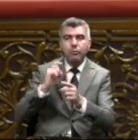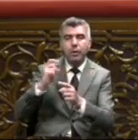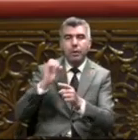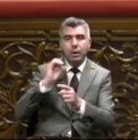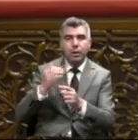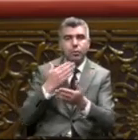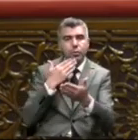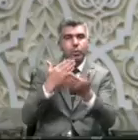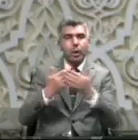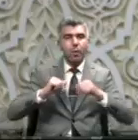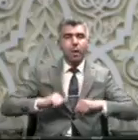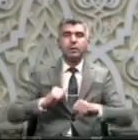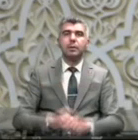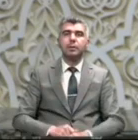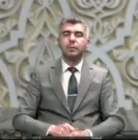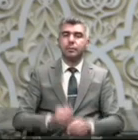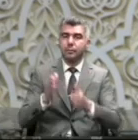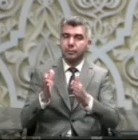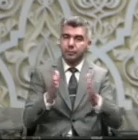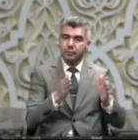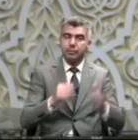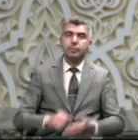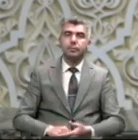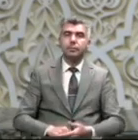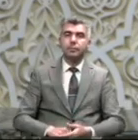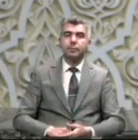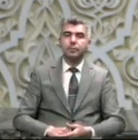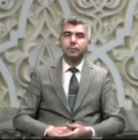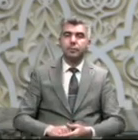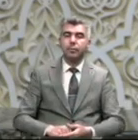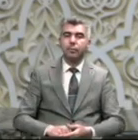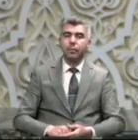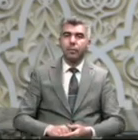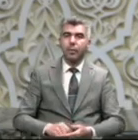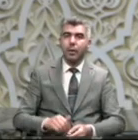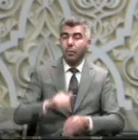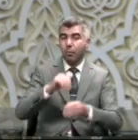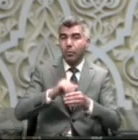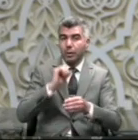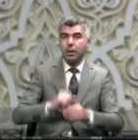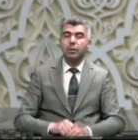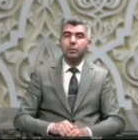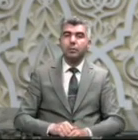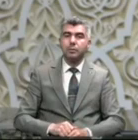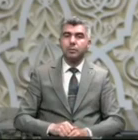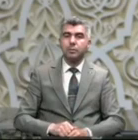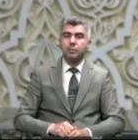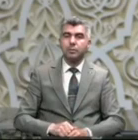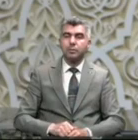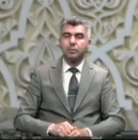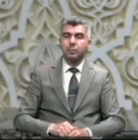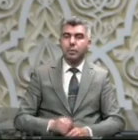وشكرا السيد الوزير شكرا لك السيده المستشفى المحترمه الكلمه الان لسبب الى حيدر فريق